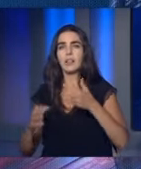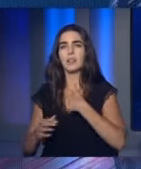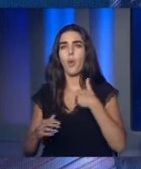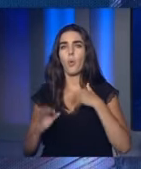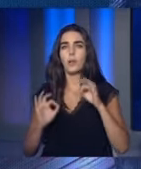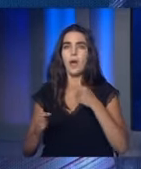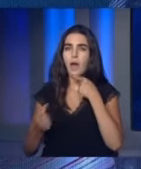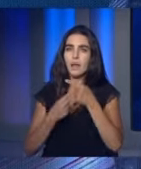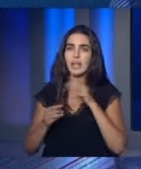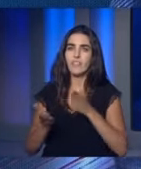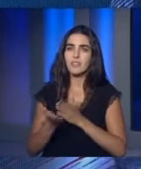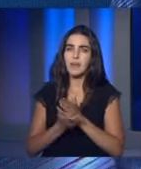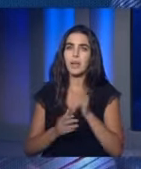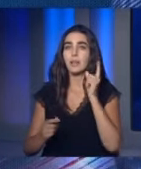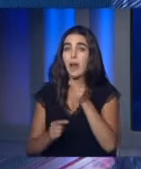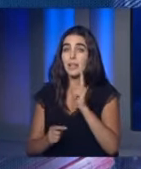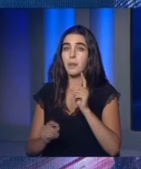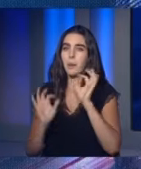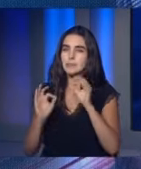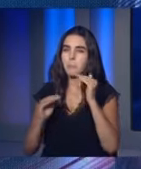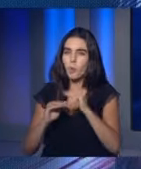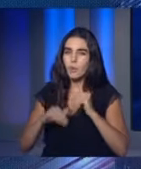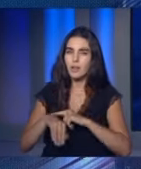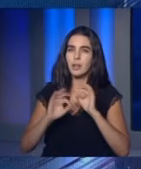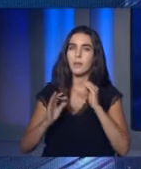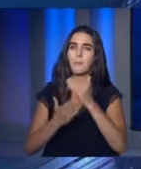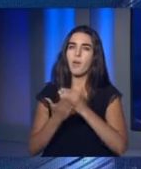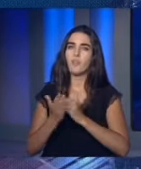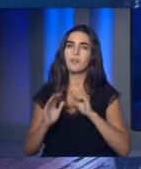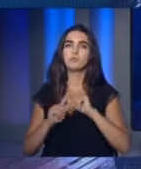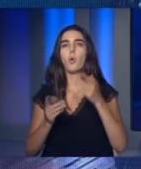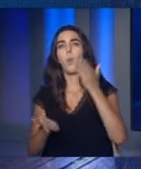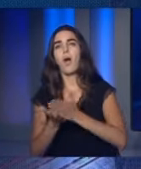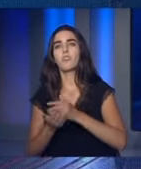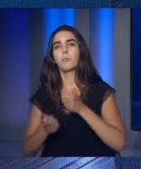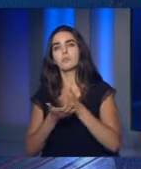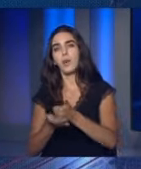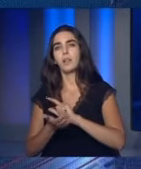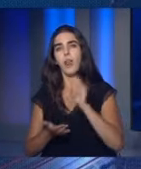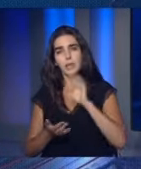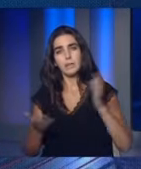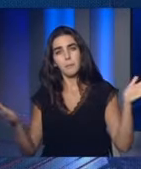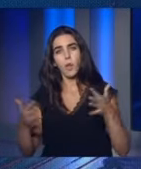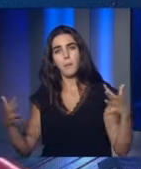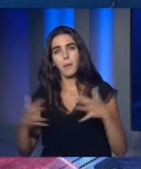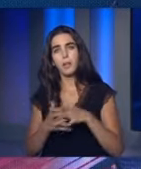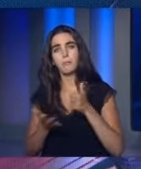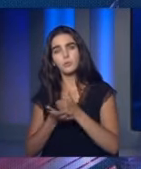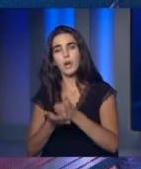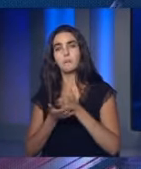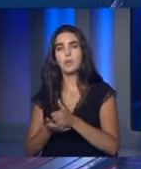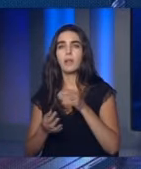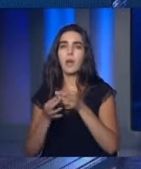ليتبين وجود ضغط دولي لعدم تسليمنا الداتا مقرون بتهديدات مبطنة بوقف